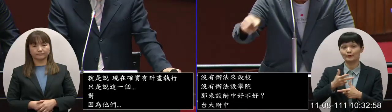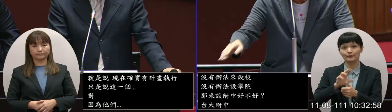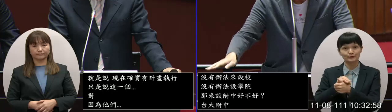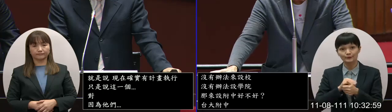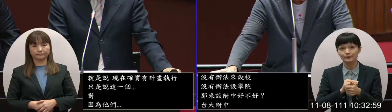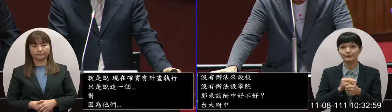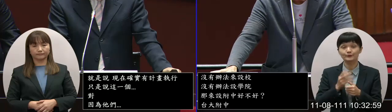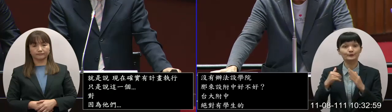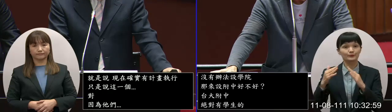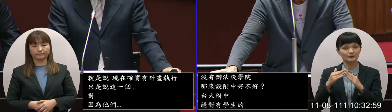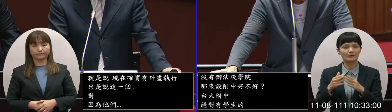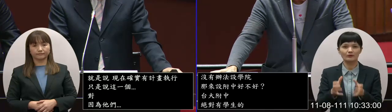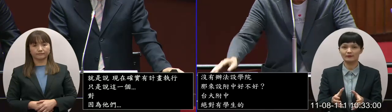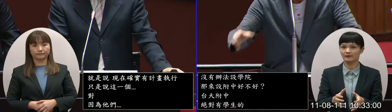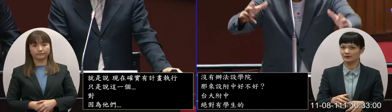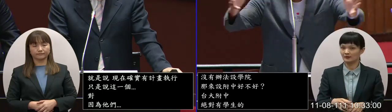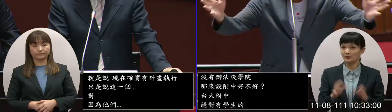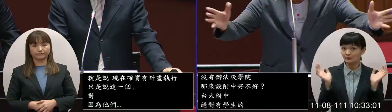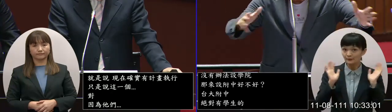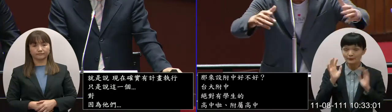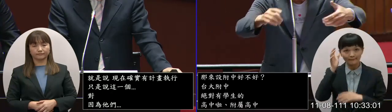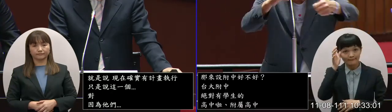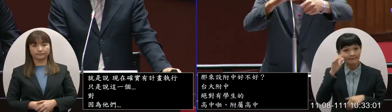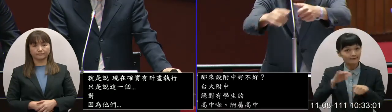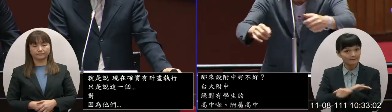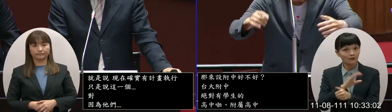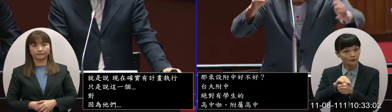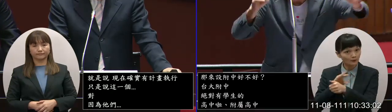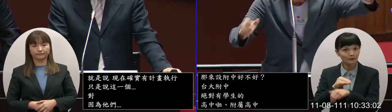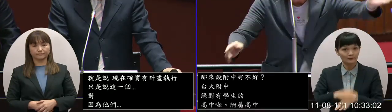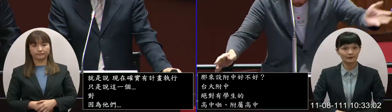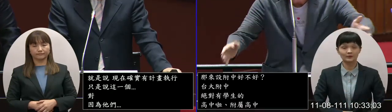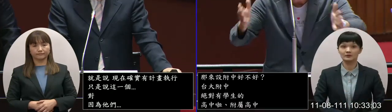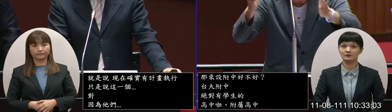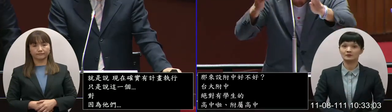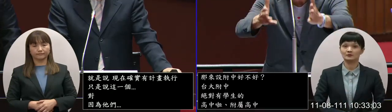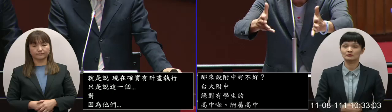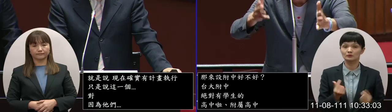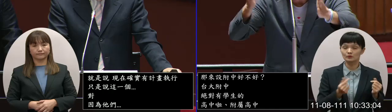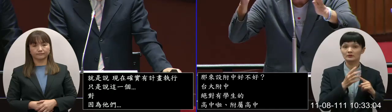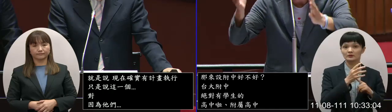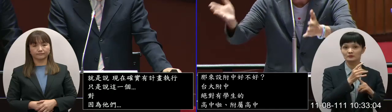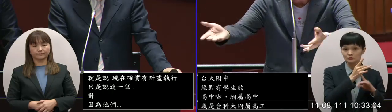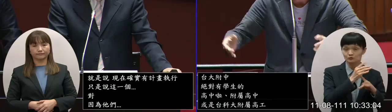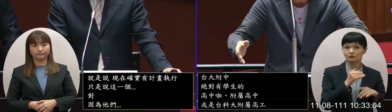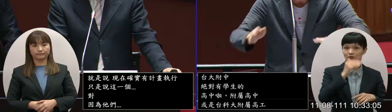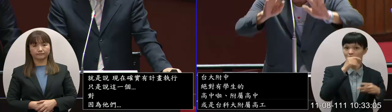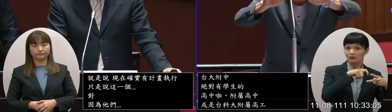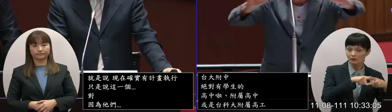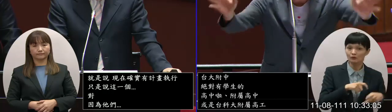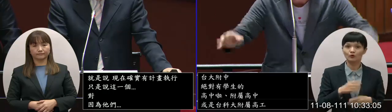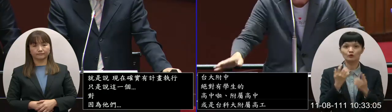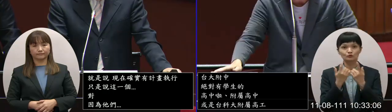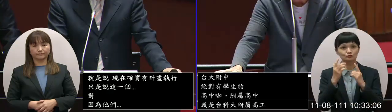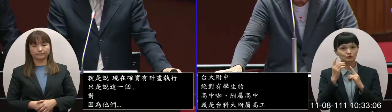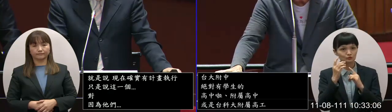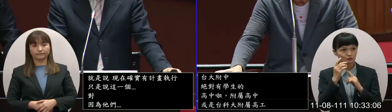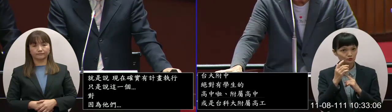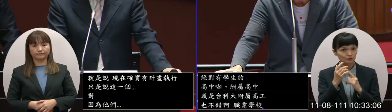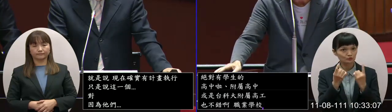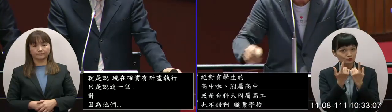点五学生，万呢嘛，我们那边新竹高工也好，竹北高中6家高中都满的